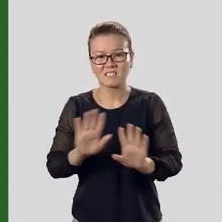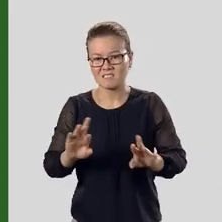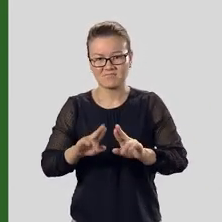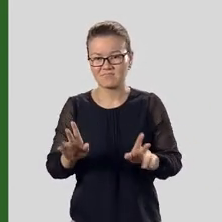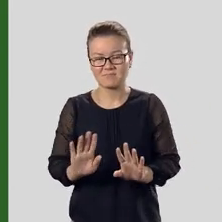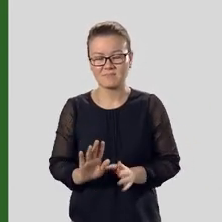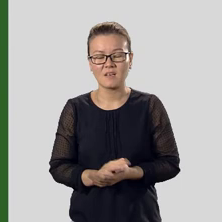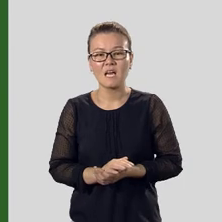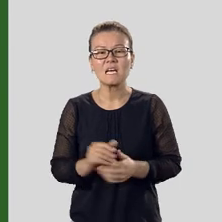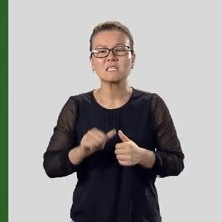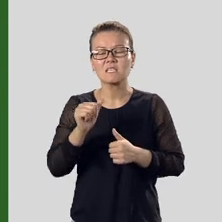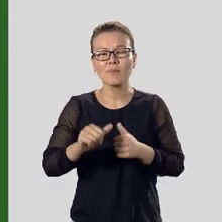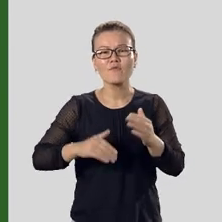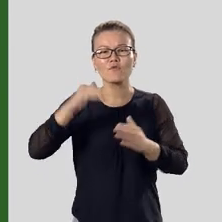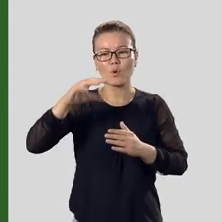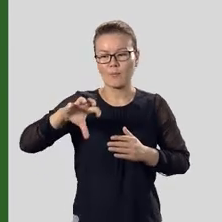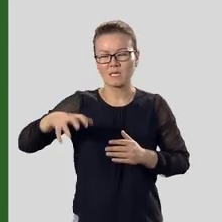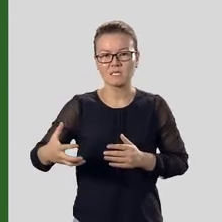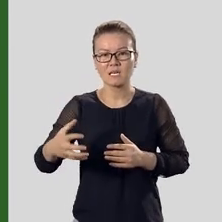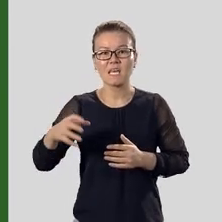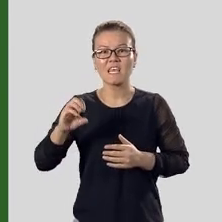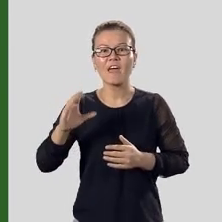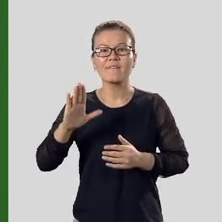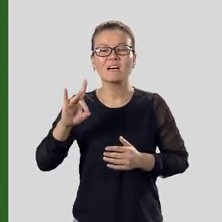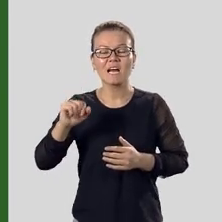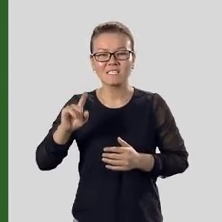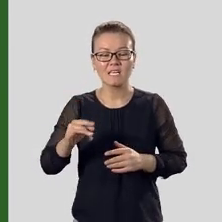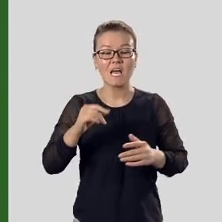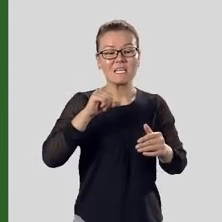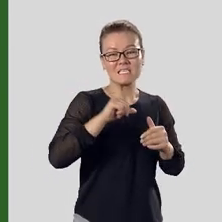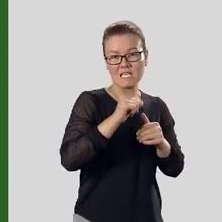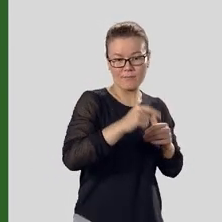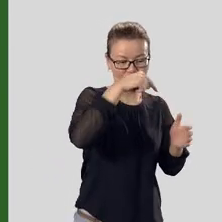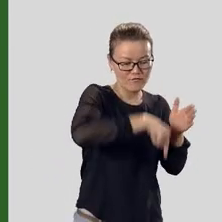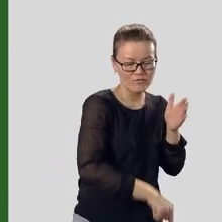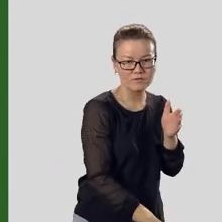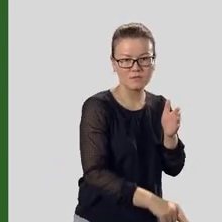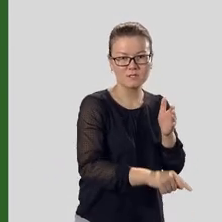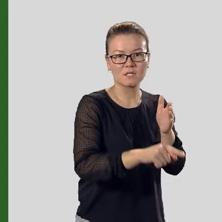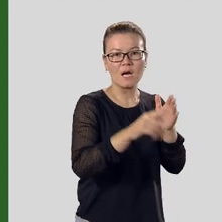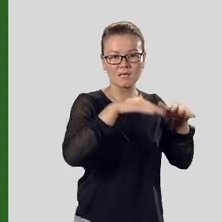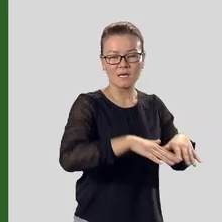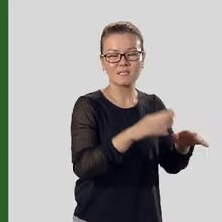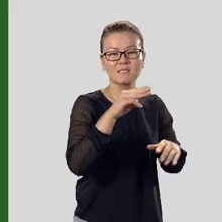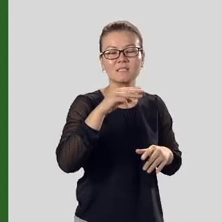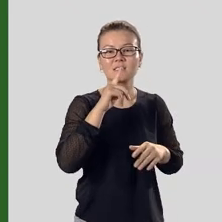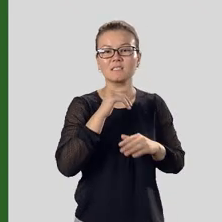Самый высокий материк – Евразия, самый глубокий океан – Тихий.